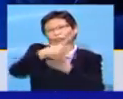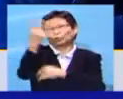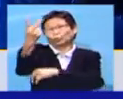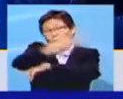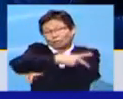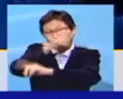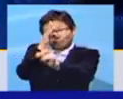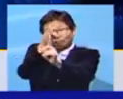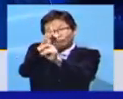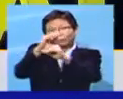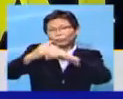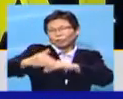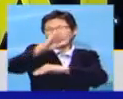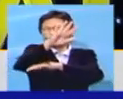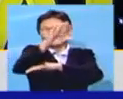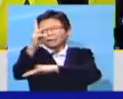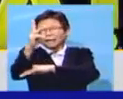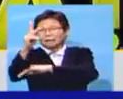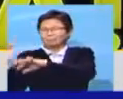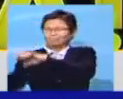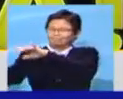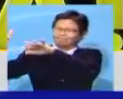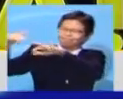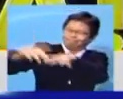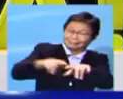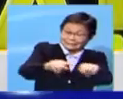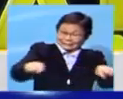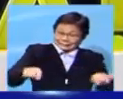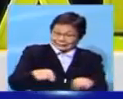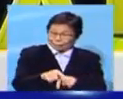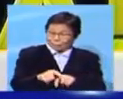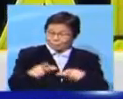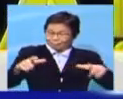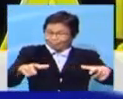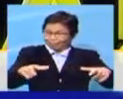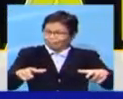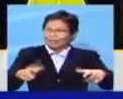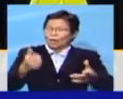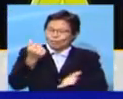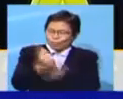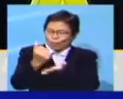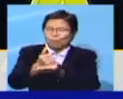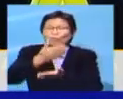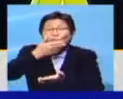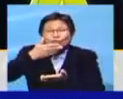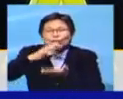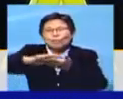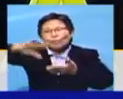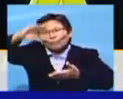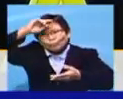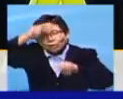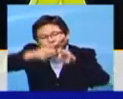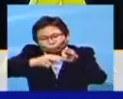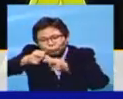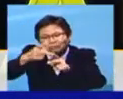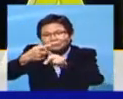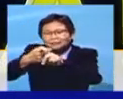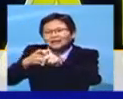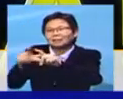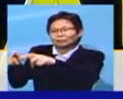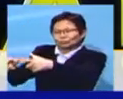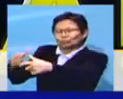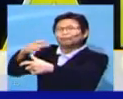itu menyasarkan lebih 5000 pengunjung dan menjadi platform membantu Golongan muda mempelajari dunia keusahawanan daripada golongan